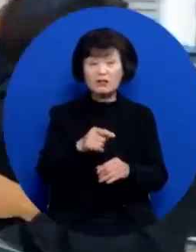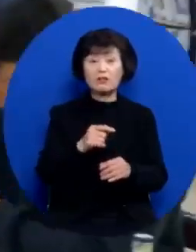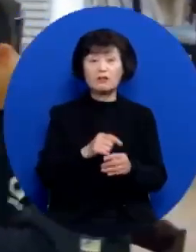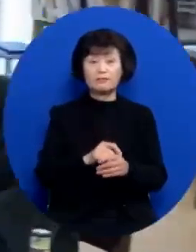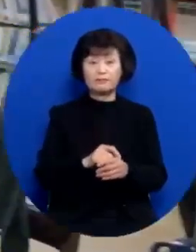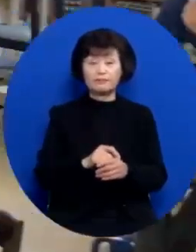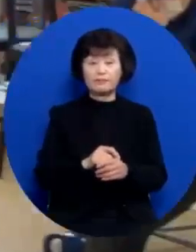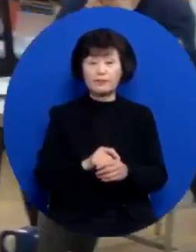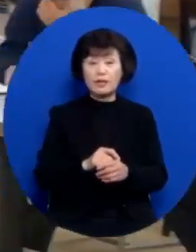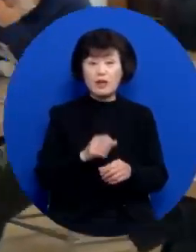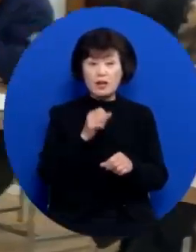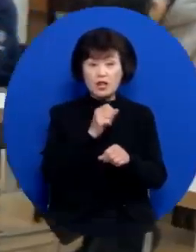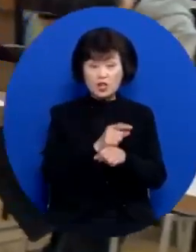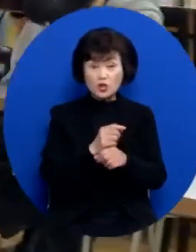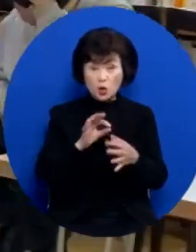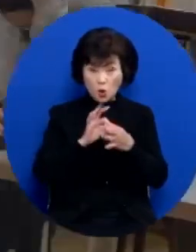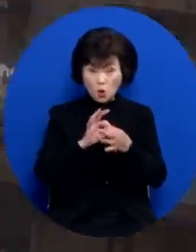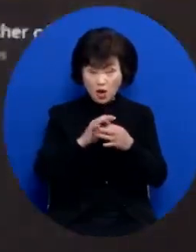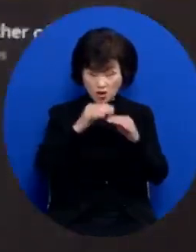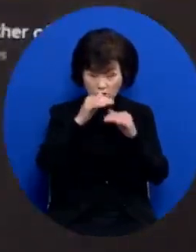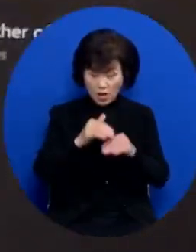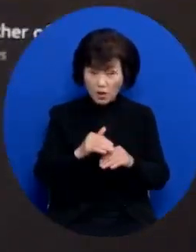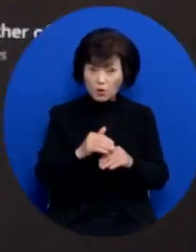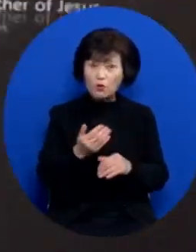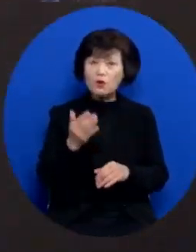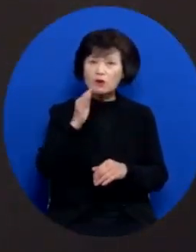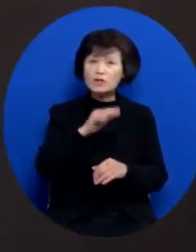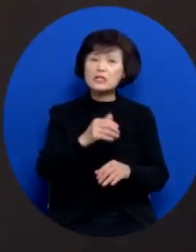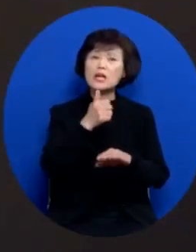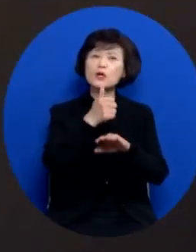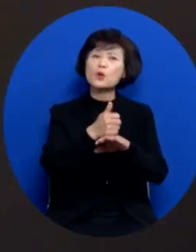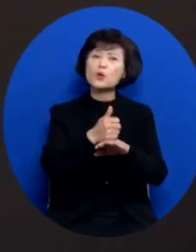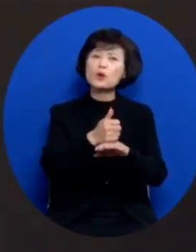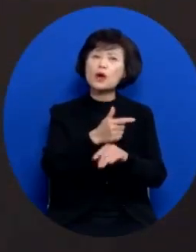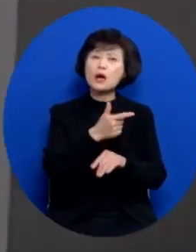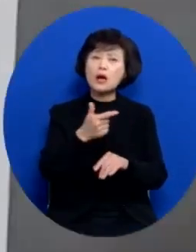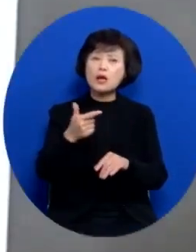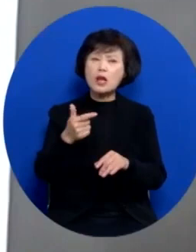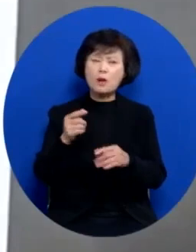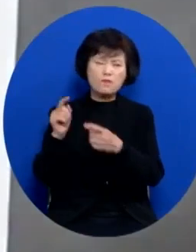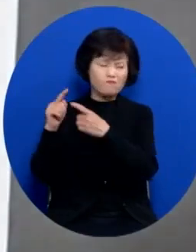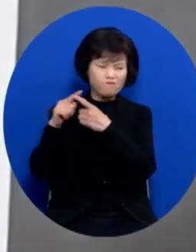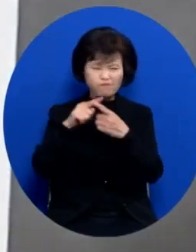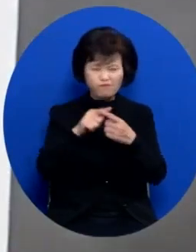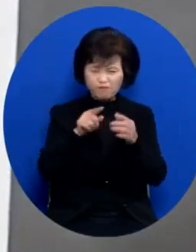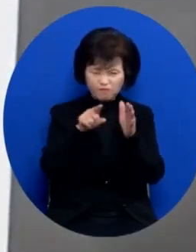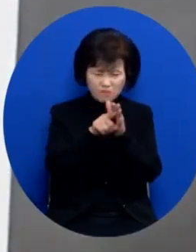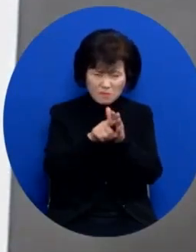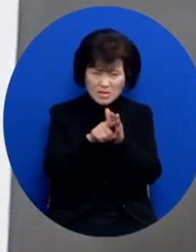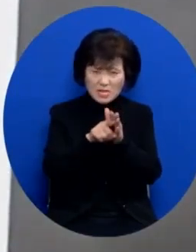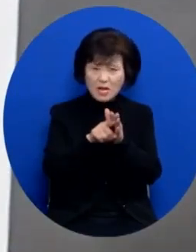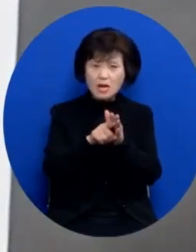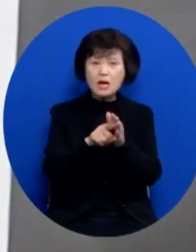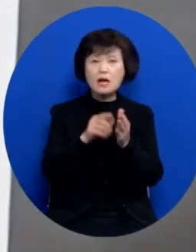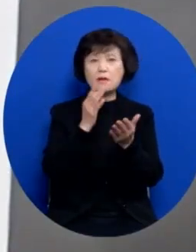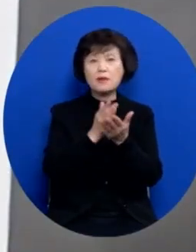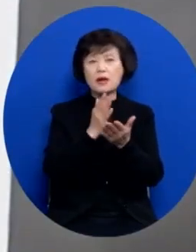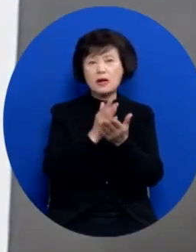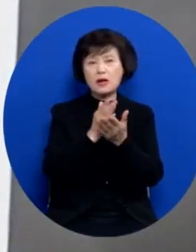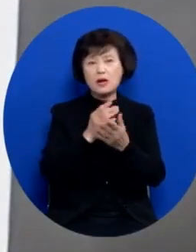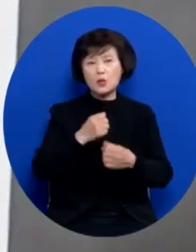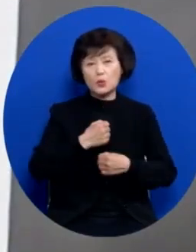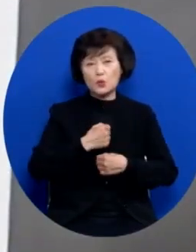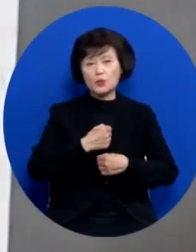있는 MBTI. 그러나 MBTI 결과를 맹신하는 것에 대해선 각별한 주의가 필요해